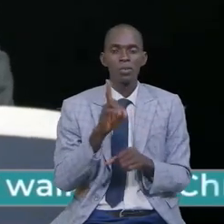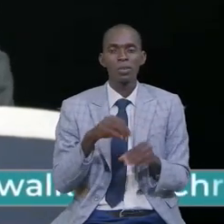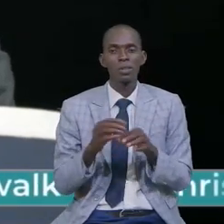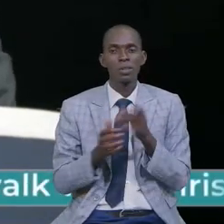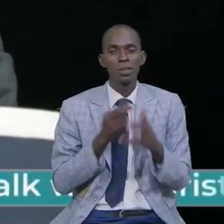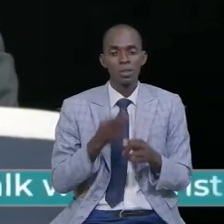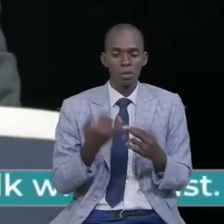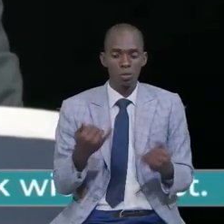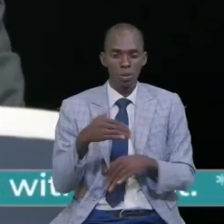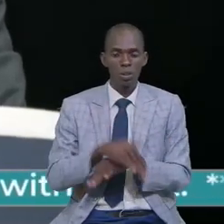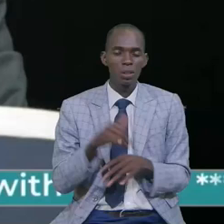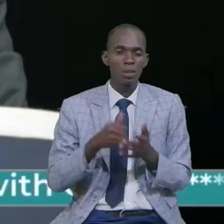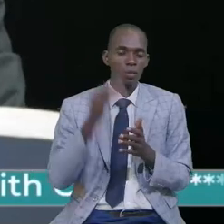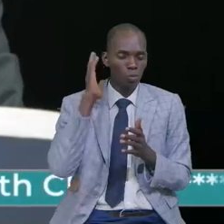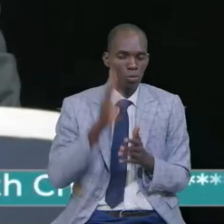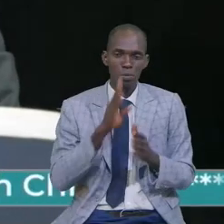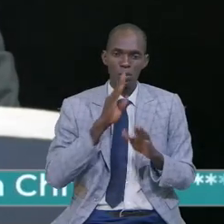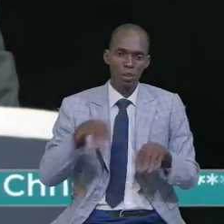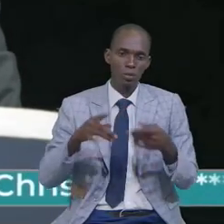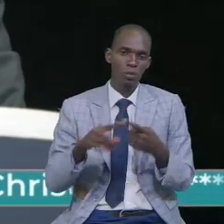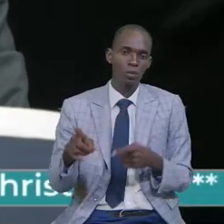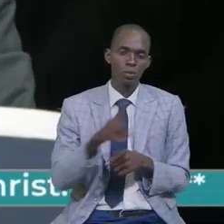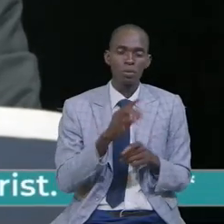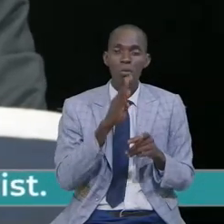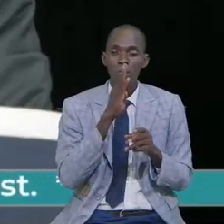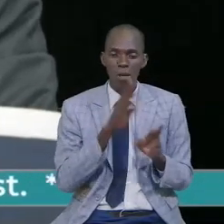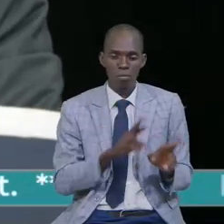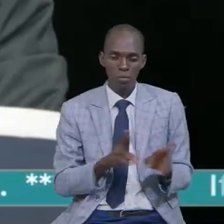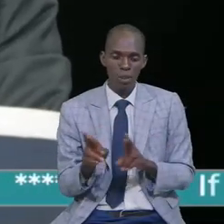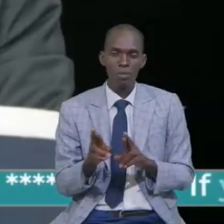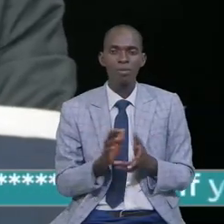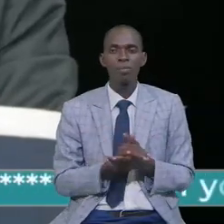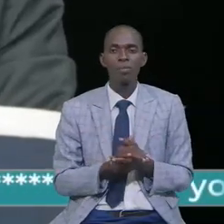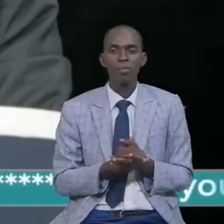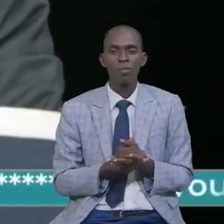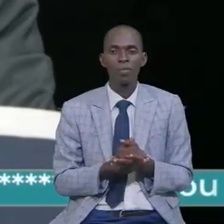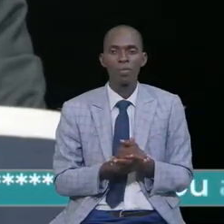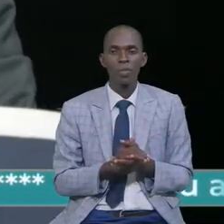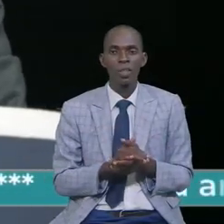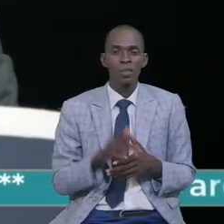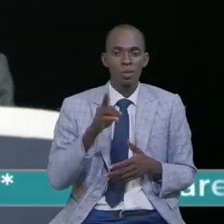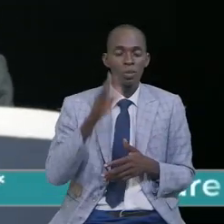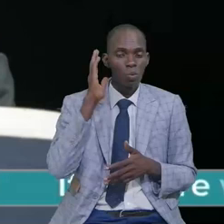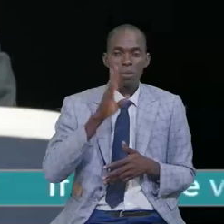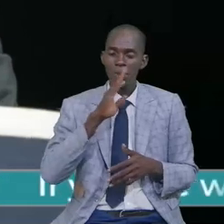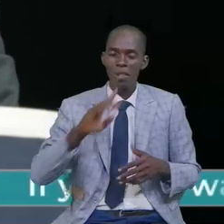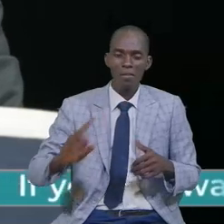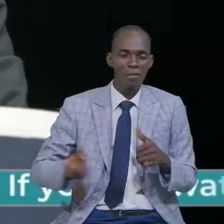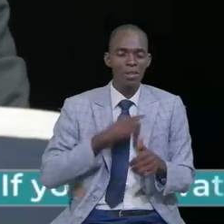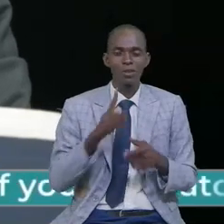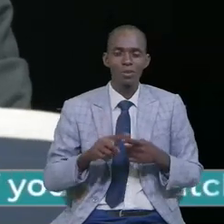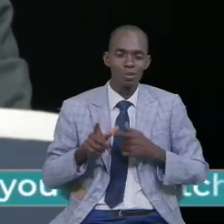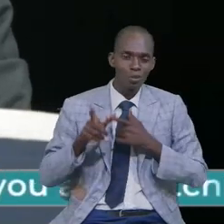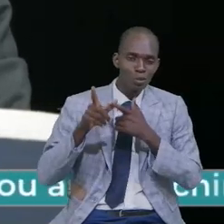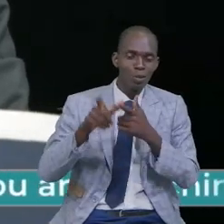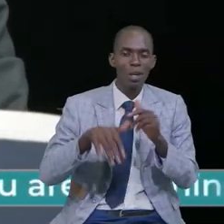c'est l'accomplissement. Préparez-vous. Vous serez le premier à sortir pour témoigner ce